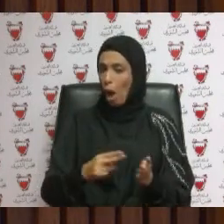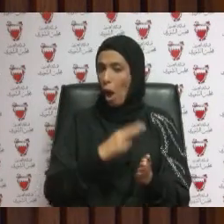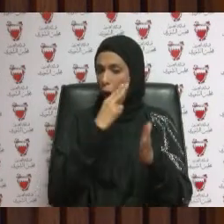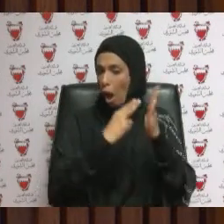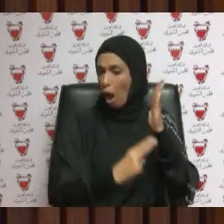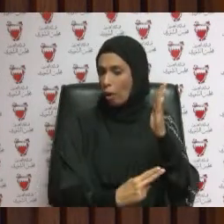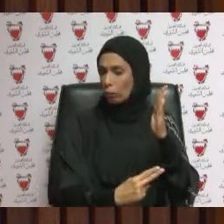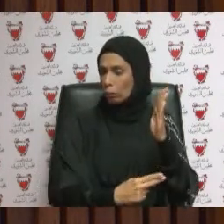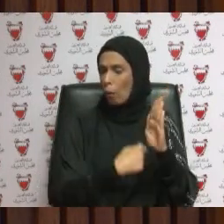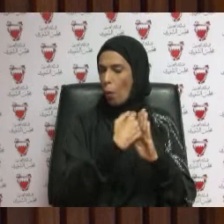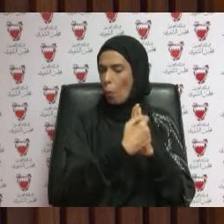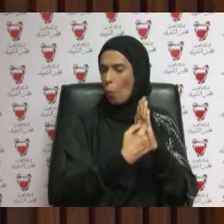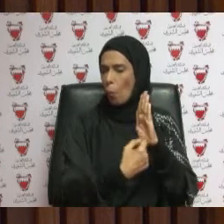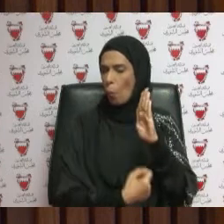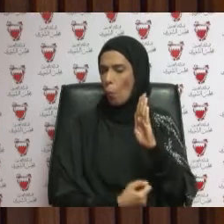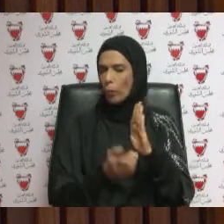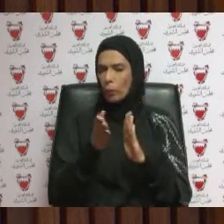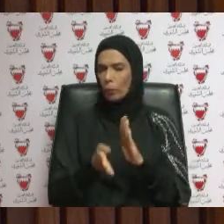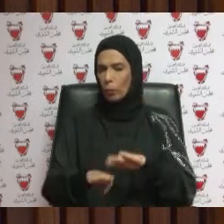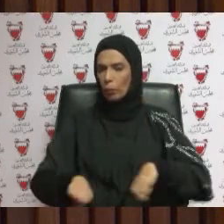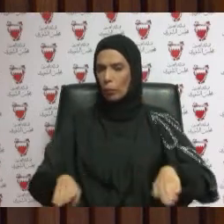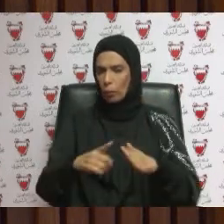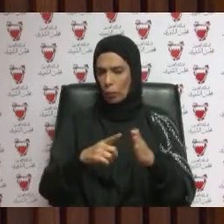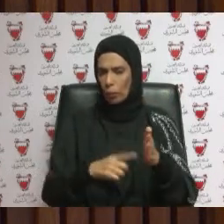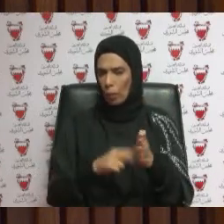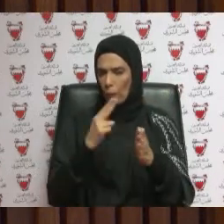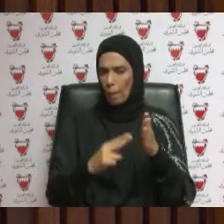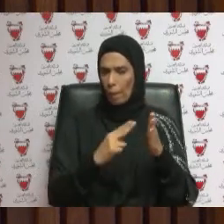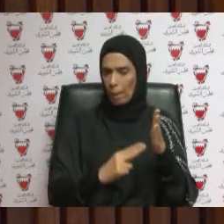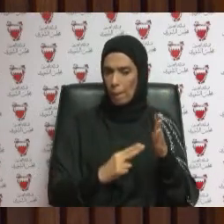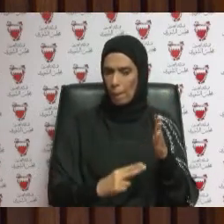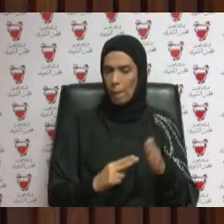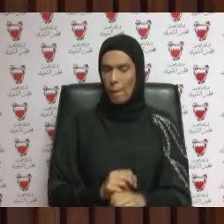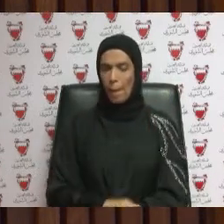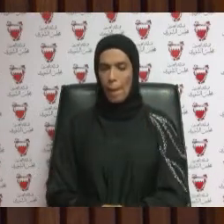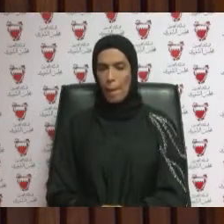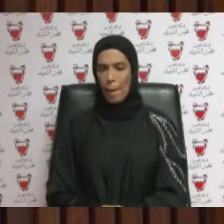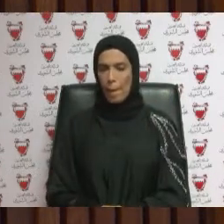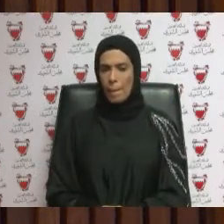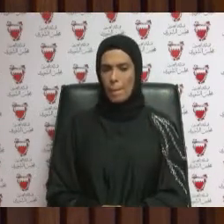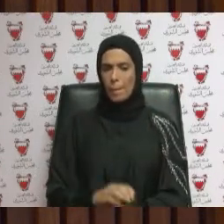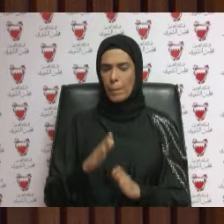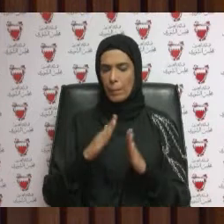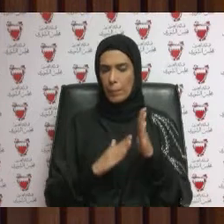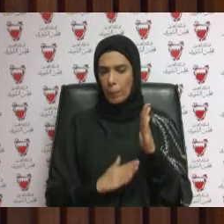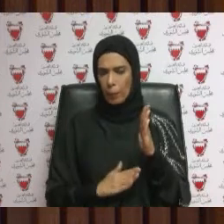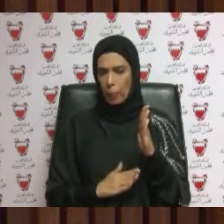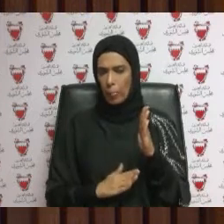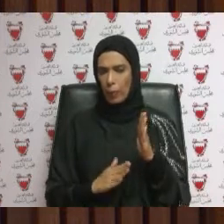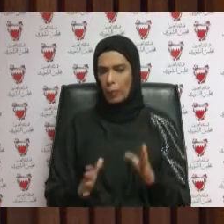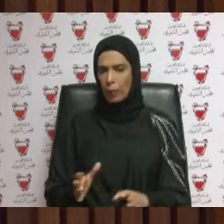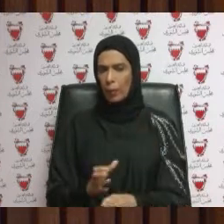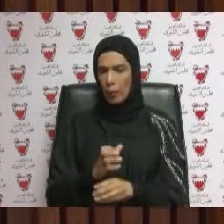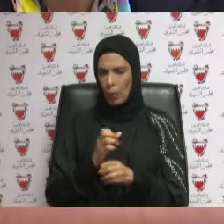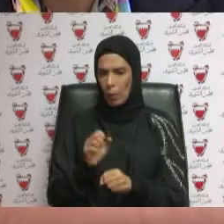مسجل وفق أحكام هذا القانون والقرارات الصادرة تنفيذا له. وهذا النص يقرر حماية